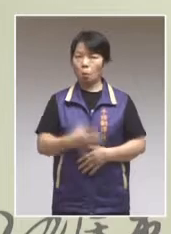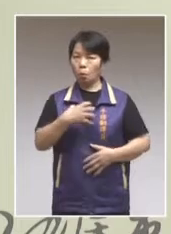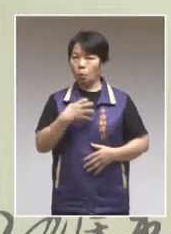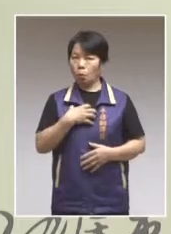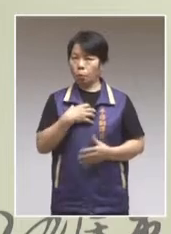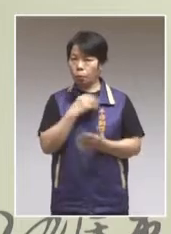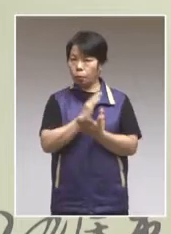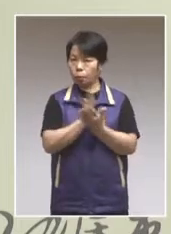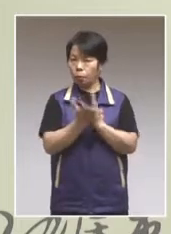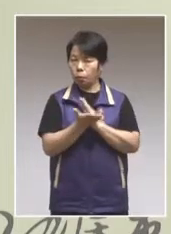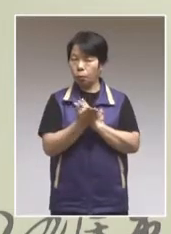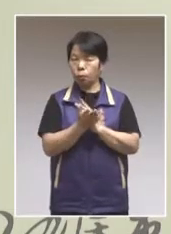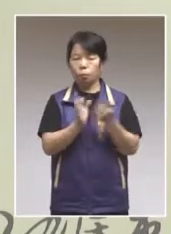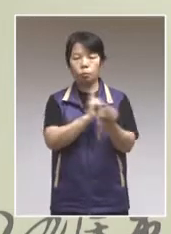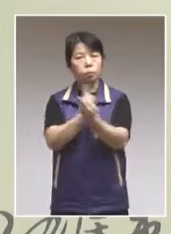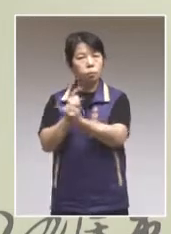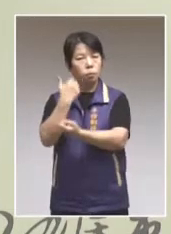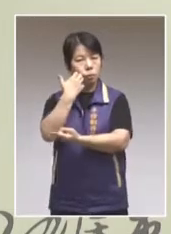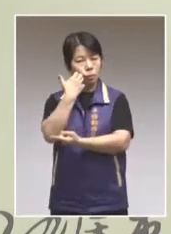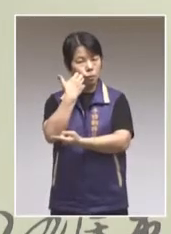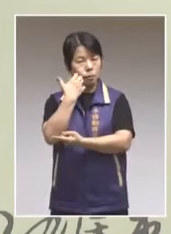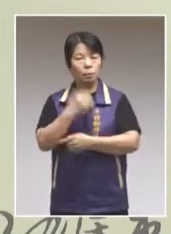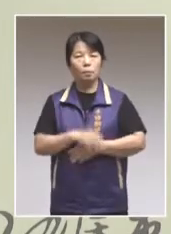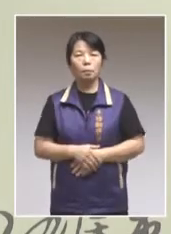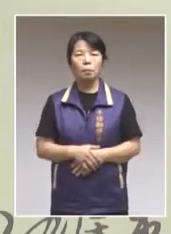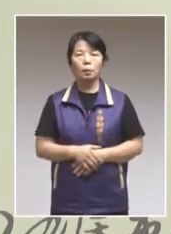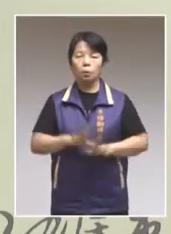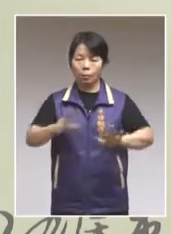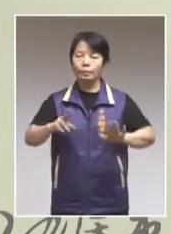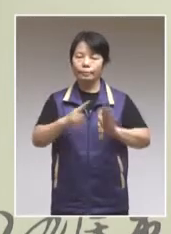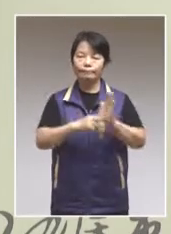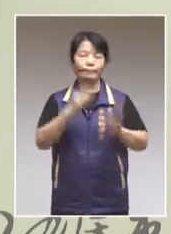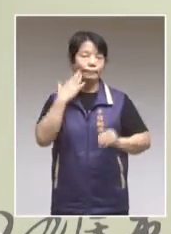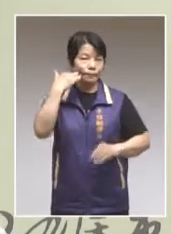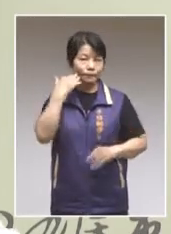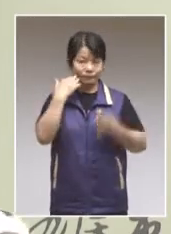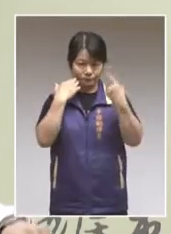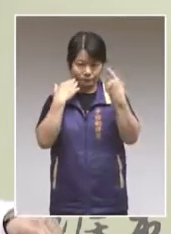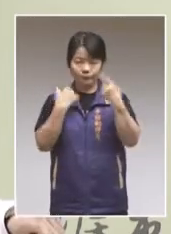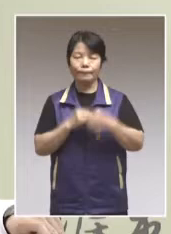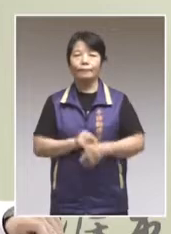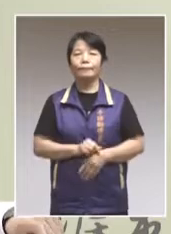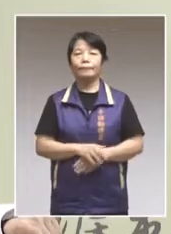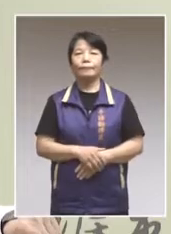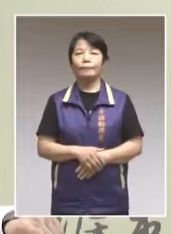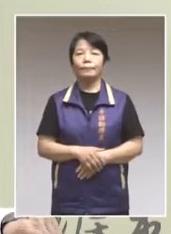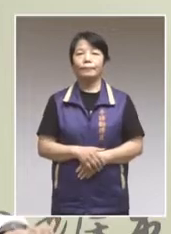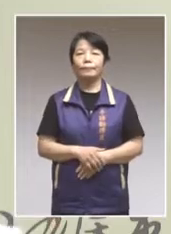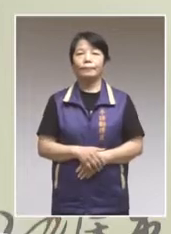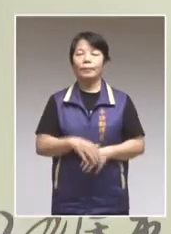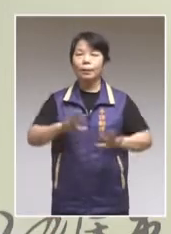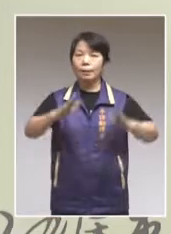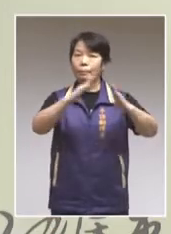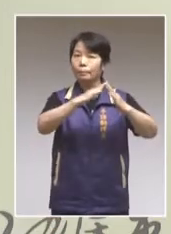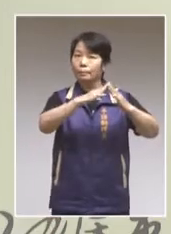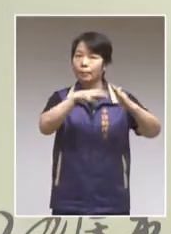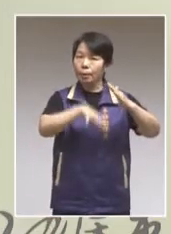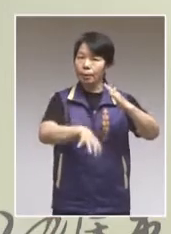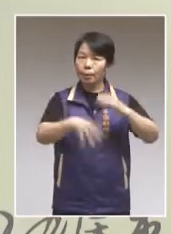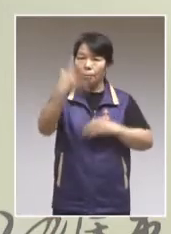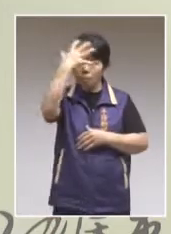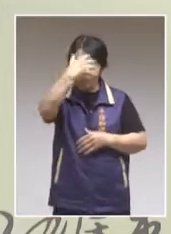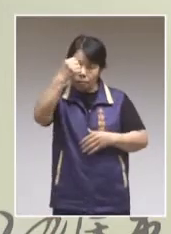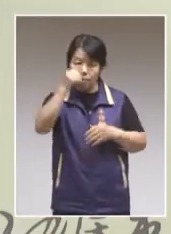的对象要提醒大家。我举一个例子，那譬如说家里面有长辈